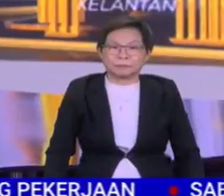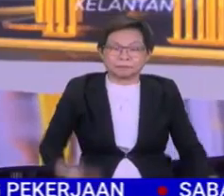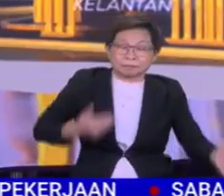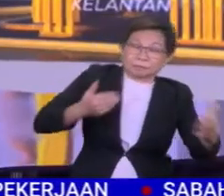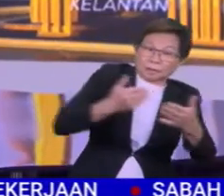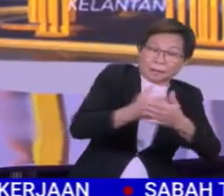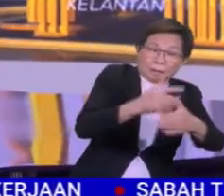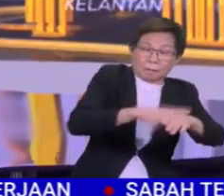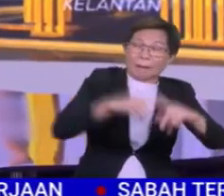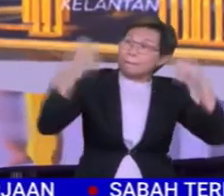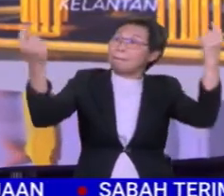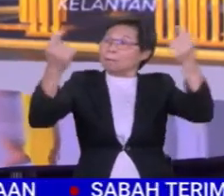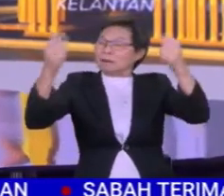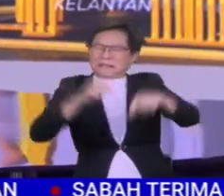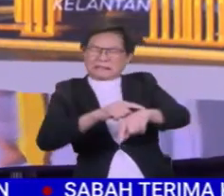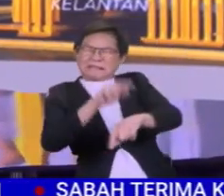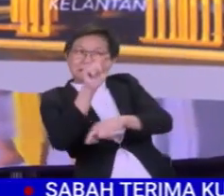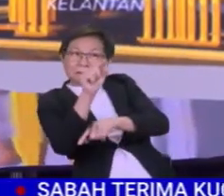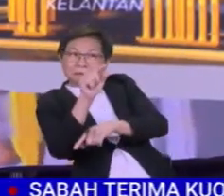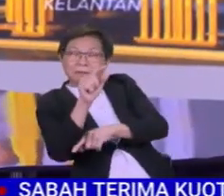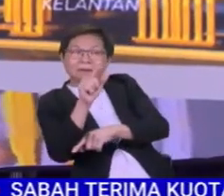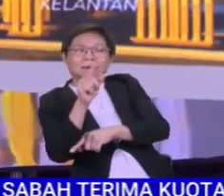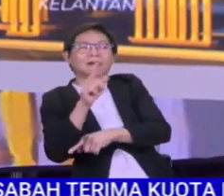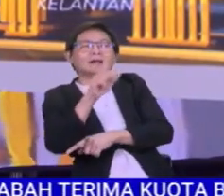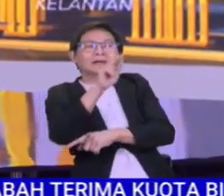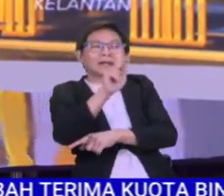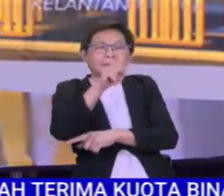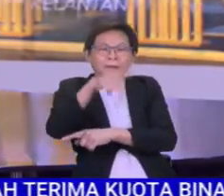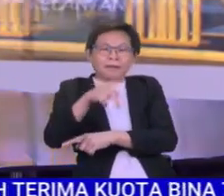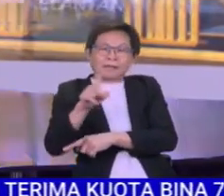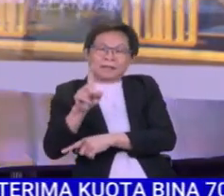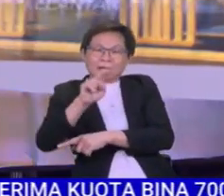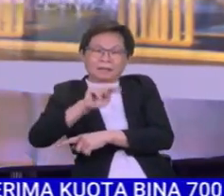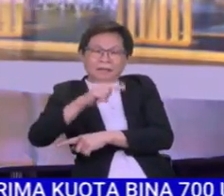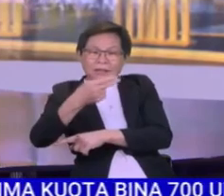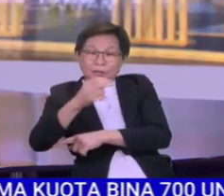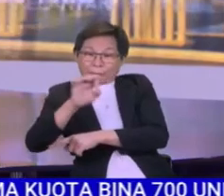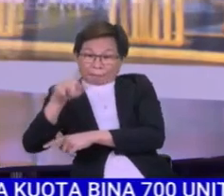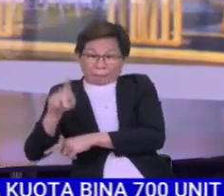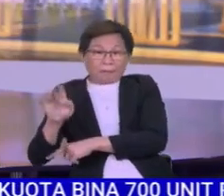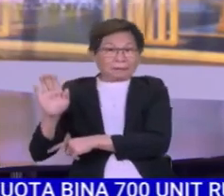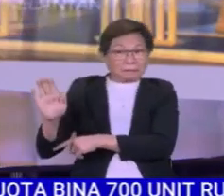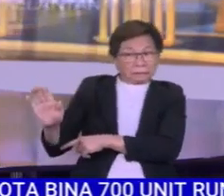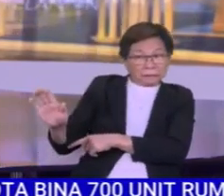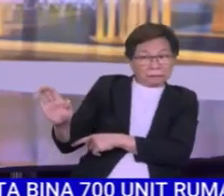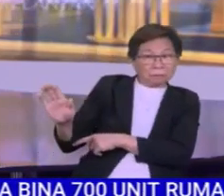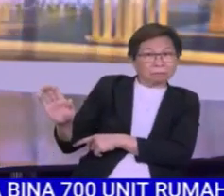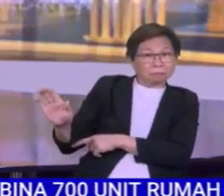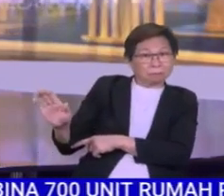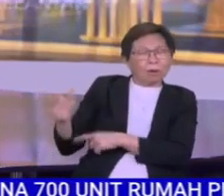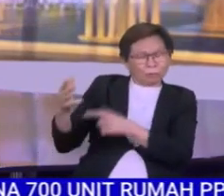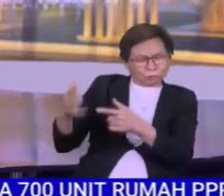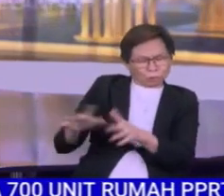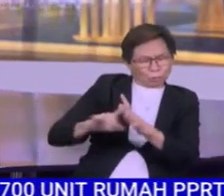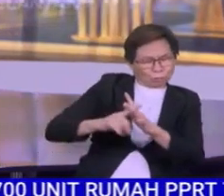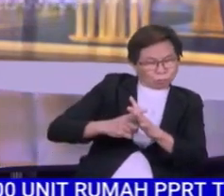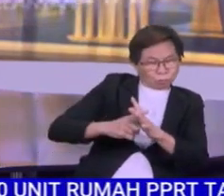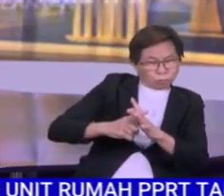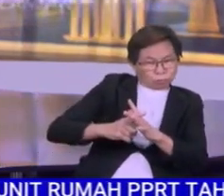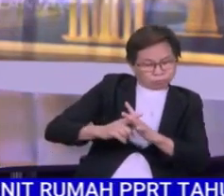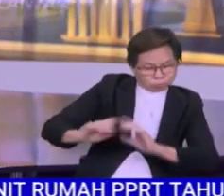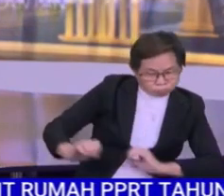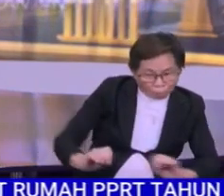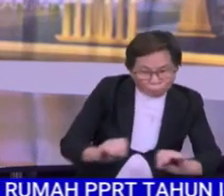J musim perayaan tidak lama lagi Kementerian Perdagangan dalam negeri dan halwal pengguna kpdnhp telah memulakan operasi